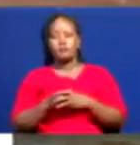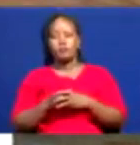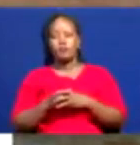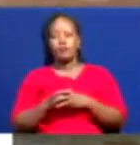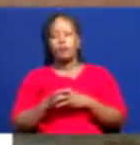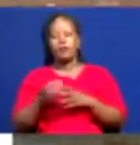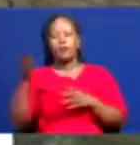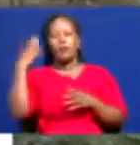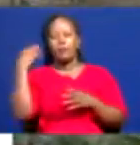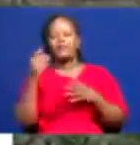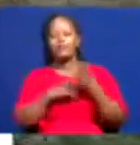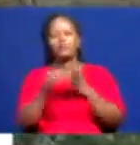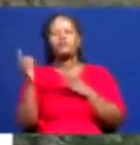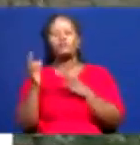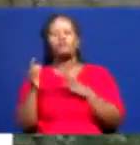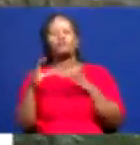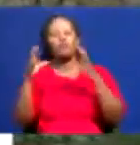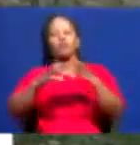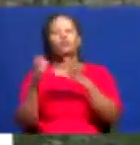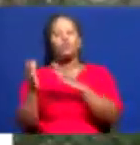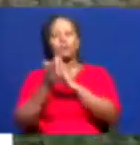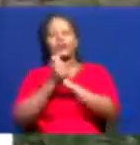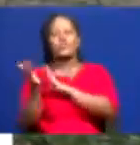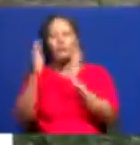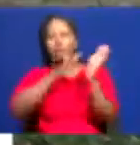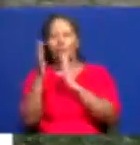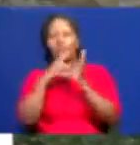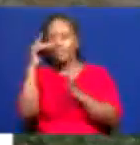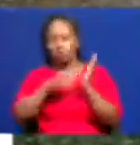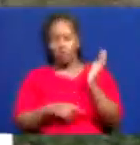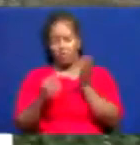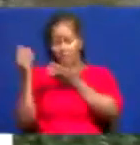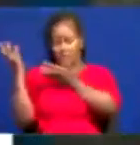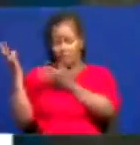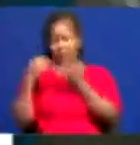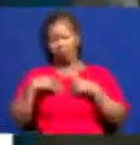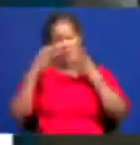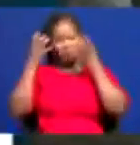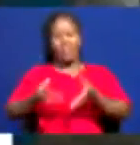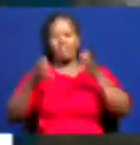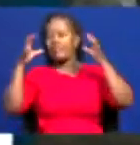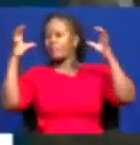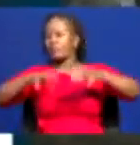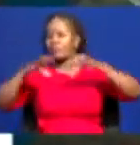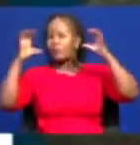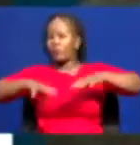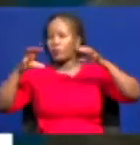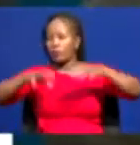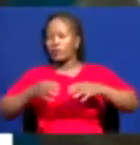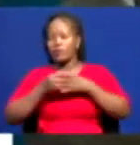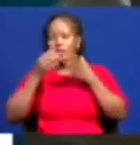Iliyopita idara ya utabiri wa hali ya anga ilitoa tahadhari ya mvua ya El Nino. Sasa ni kufuatia utabiri huu ambapo sasa serikali za kaunti